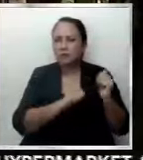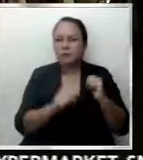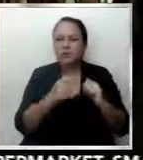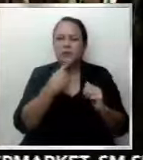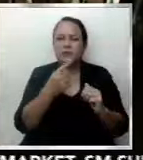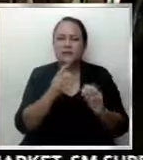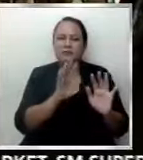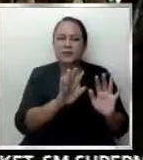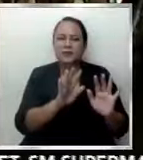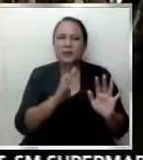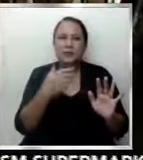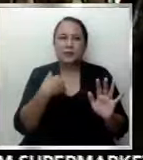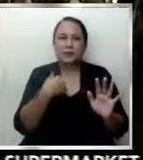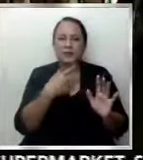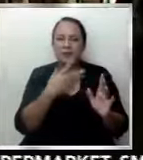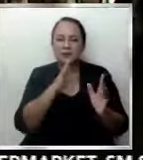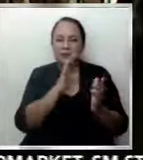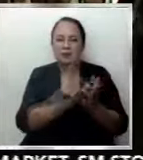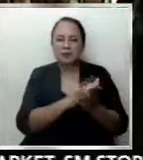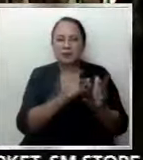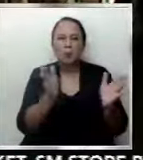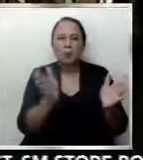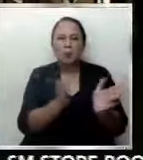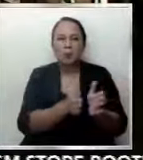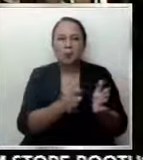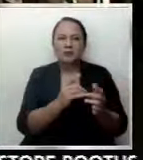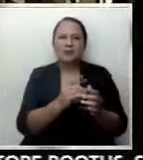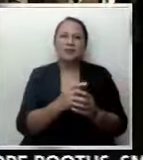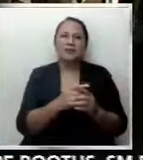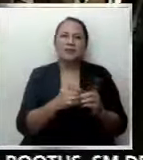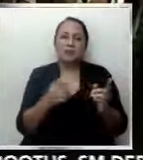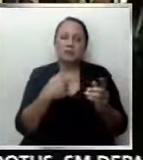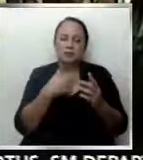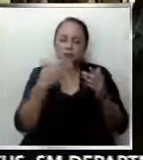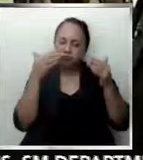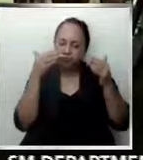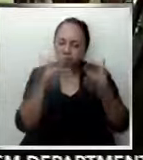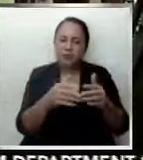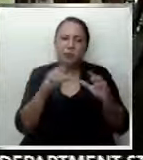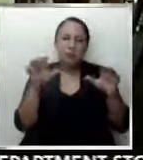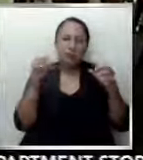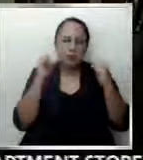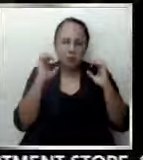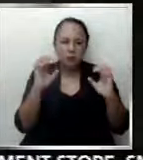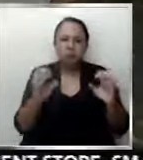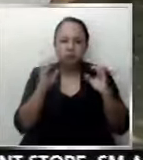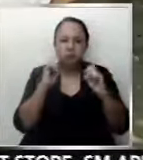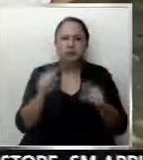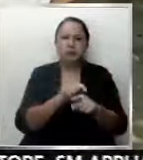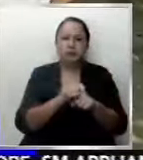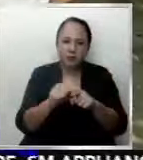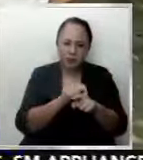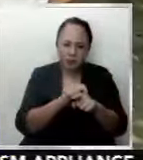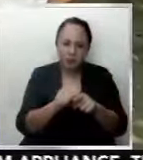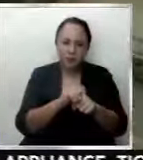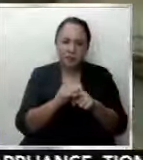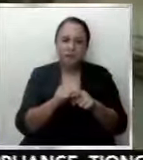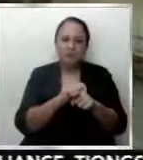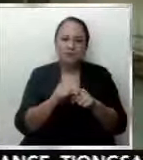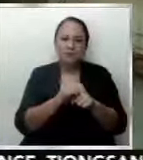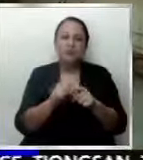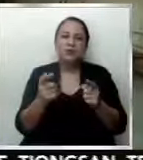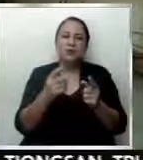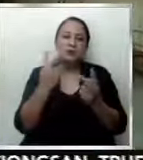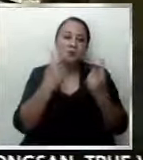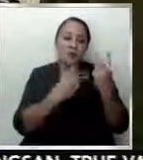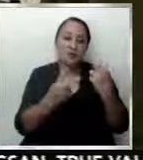pa maniniwala sa'yo, yung payat mo pa. Kaya yun, nagpursige po ako mag-workout, nag-training po talaga ako. Binisita ng GMA Integrated News